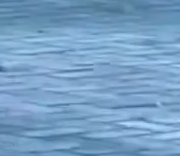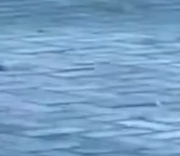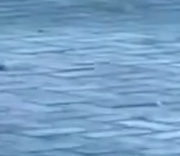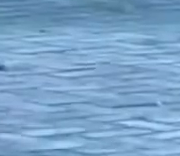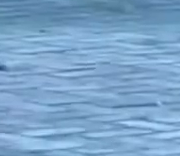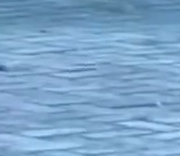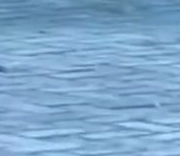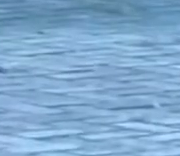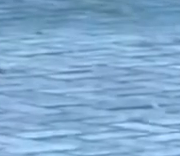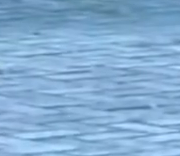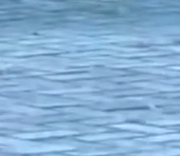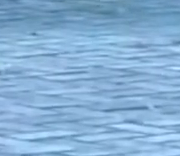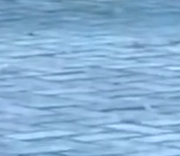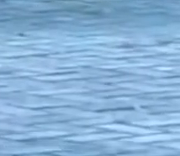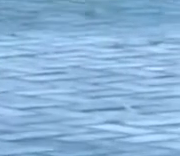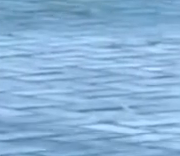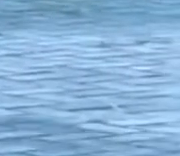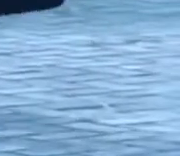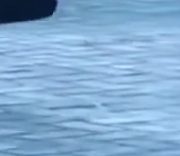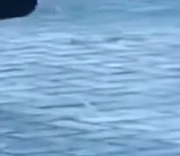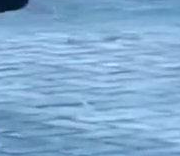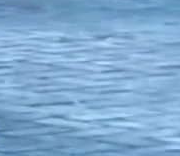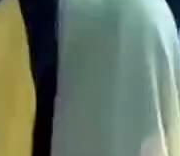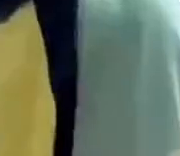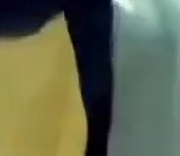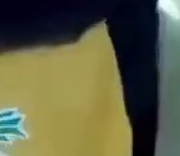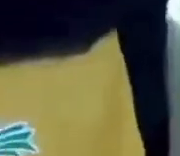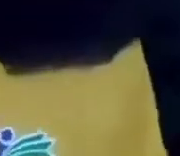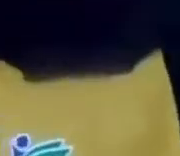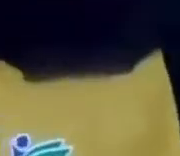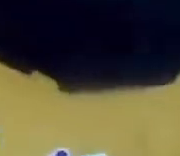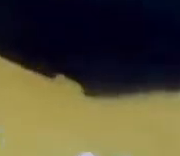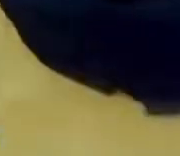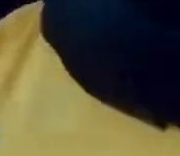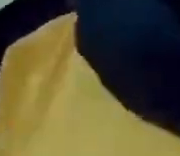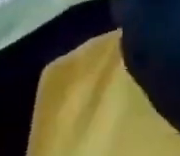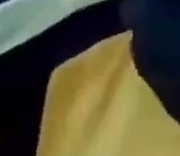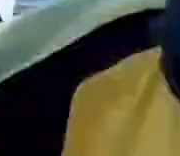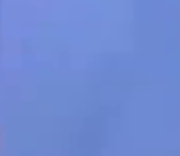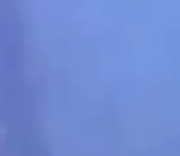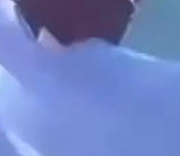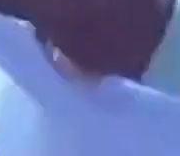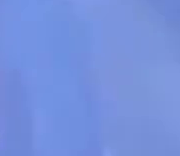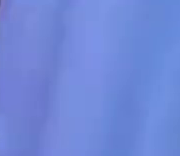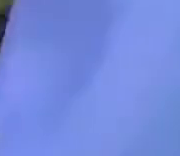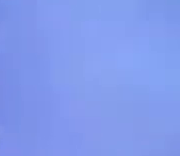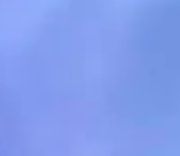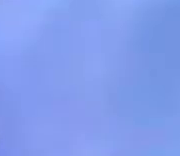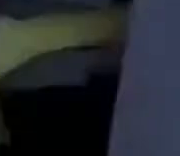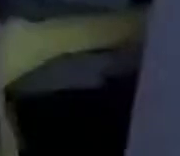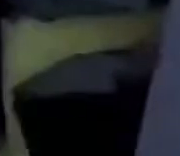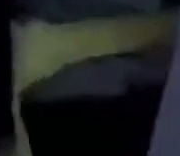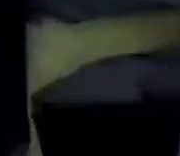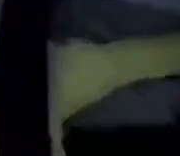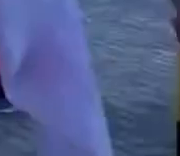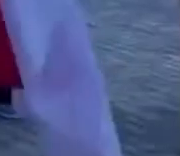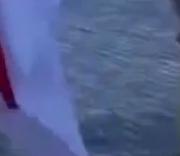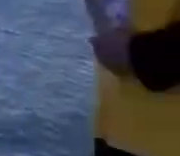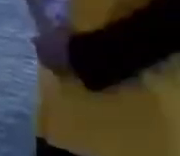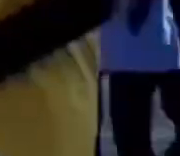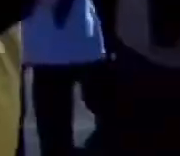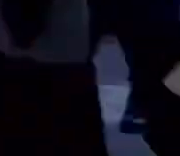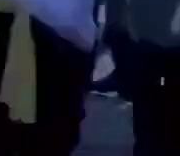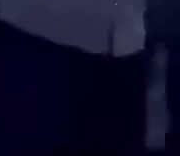bangga menjadi anggota Tagana dan KSB, karena dalam banyak situasi tenang, ketika tidak ada bencana, kami